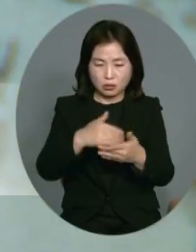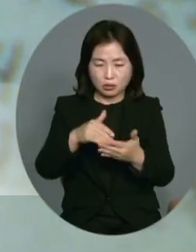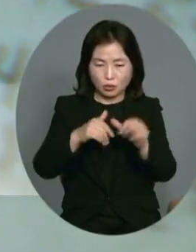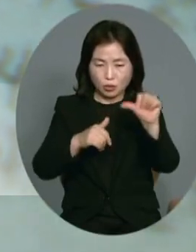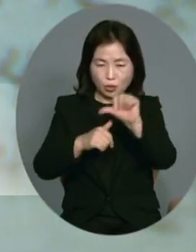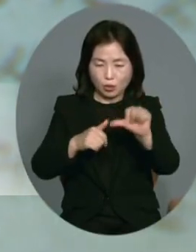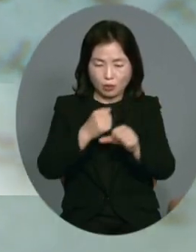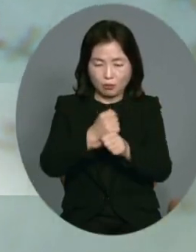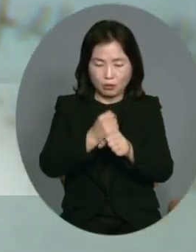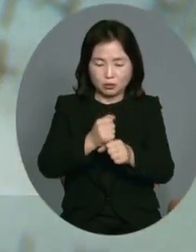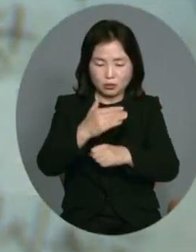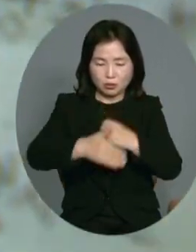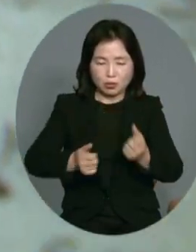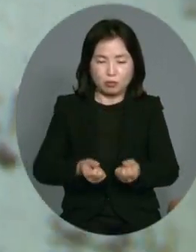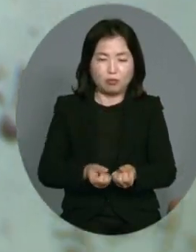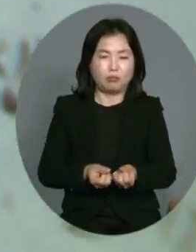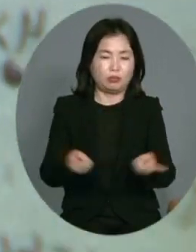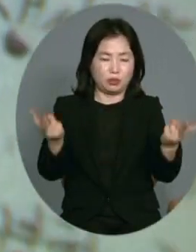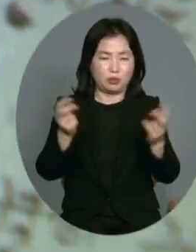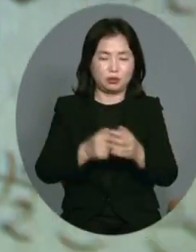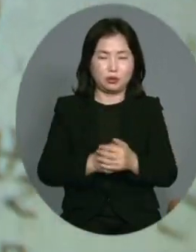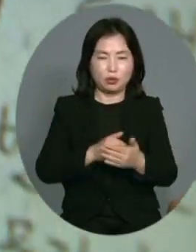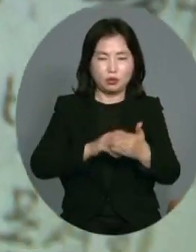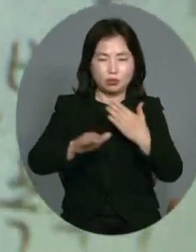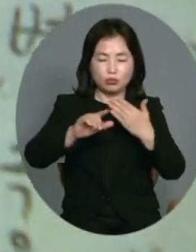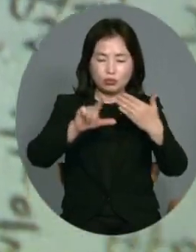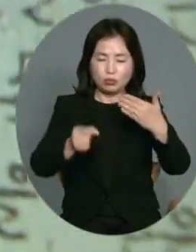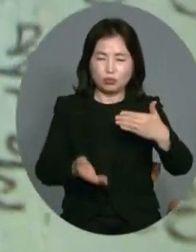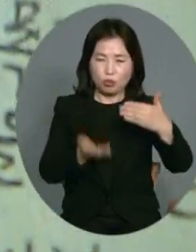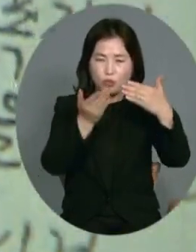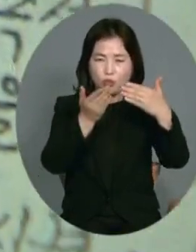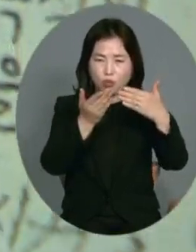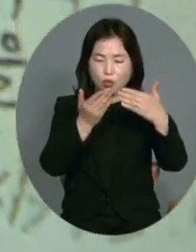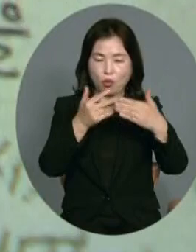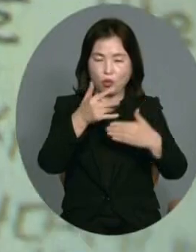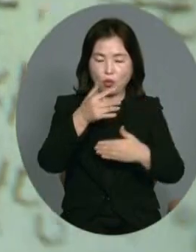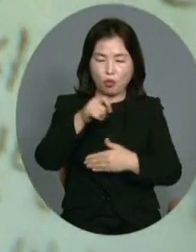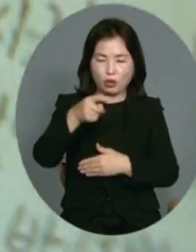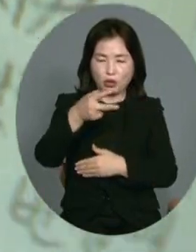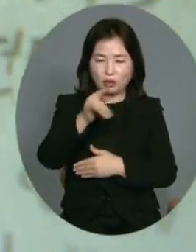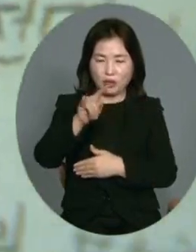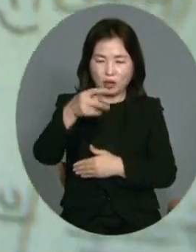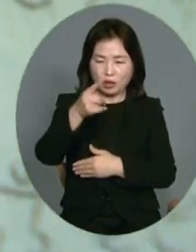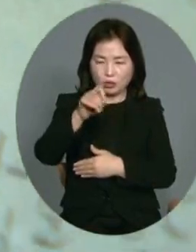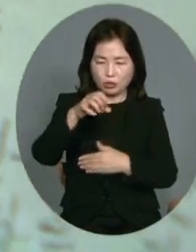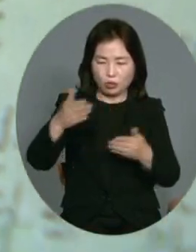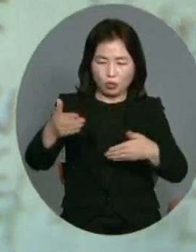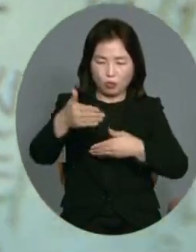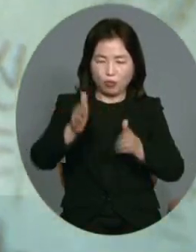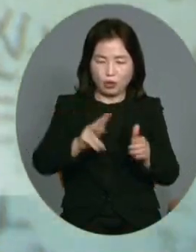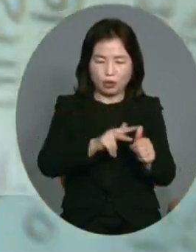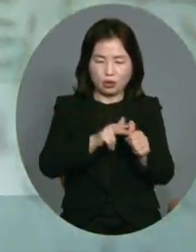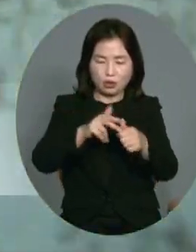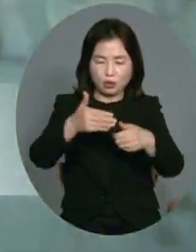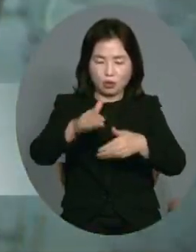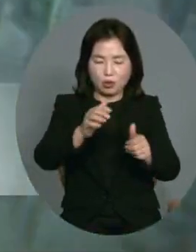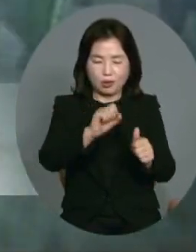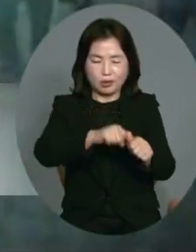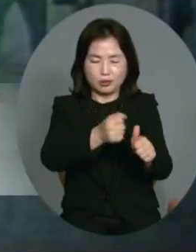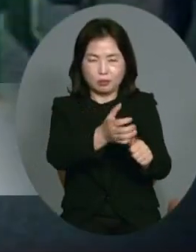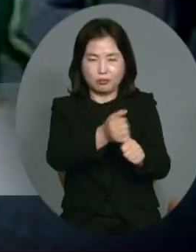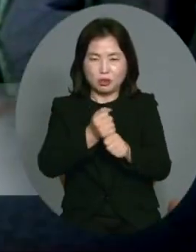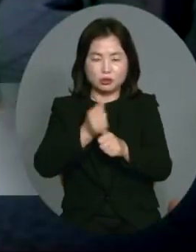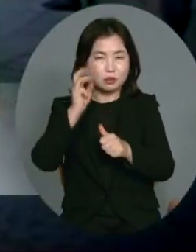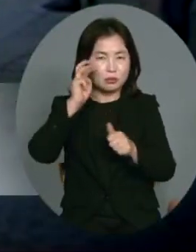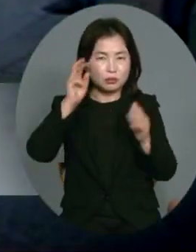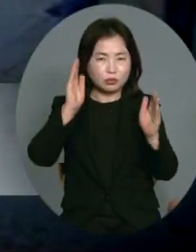만들어 대구 시내에 배포했습니다. 이후 9월 초 당시 원대동에 있는 안기부 대공분실에 강제 연행돼